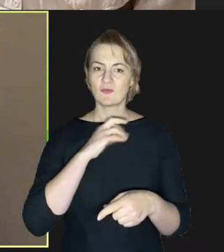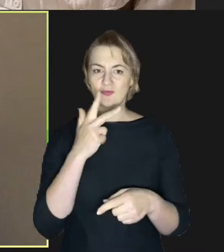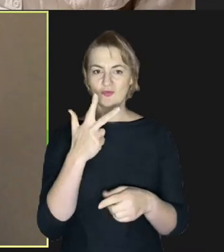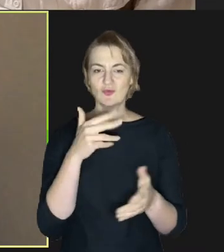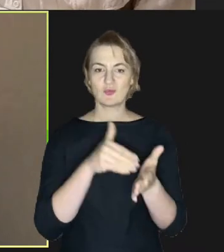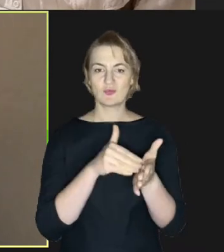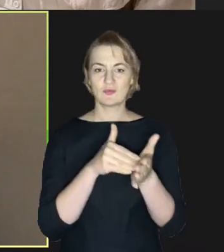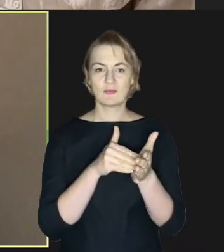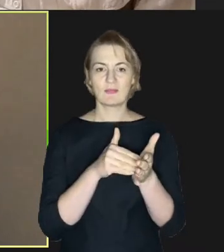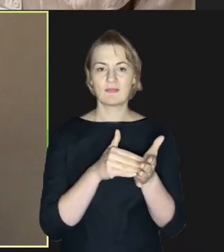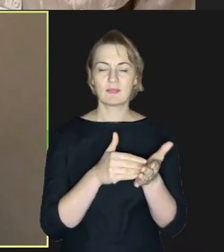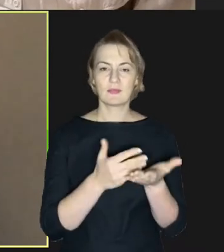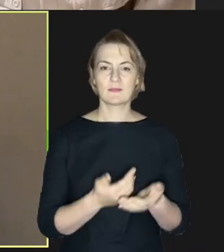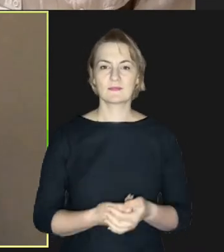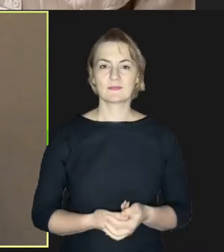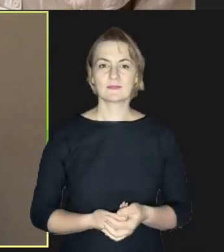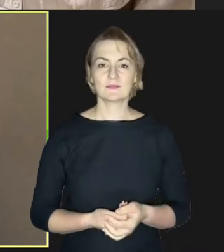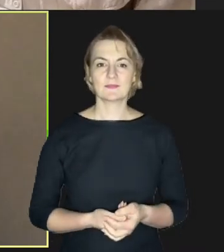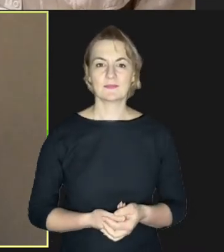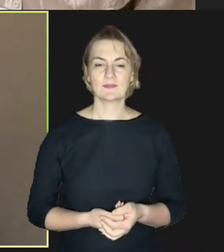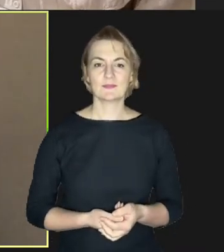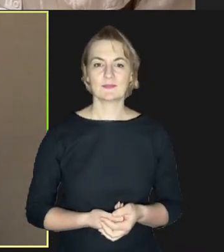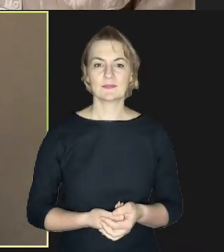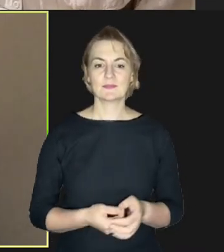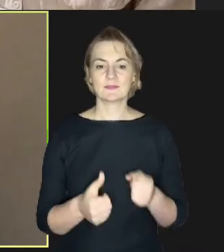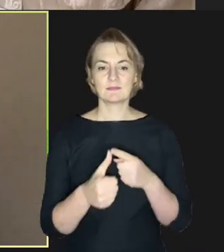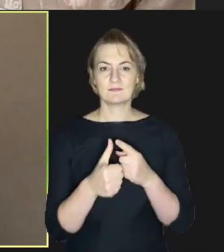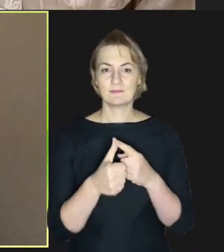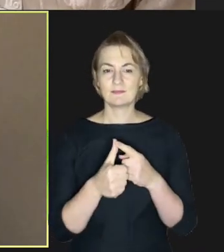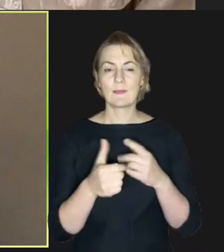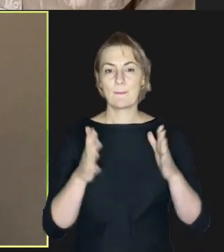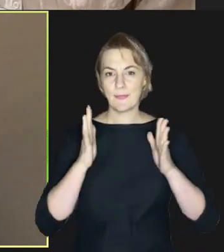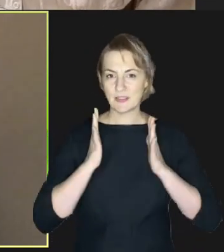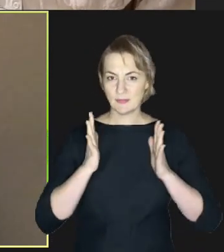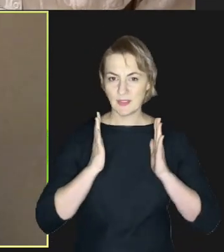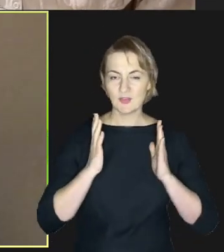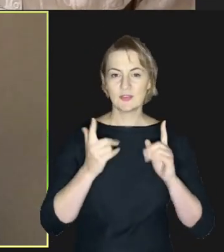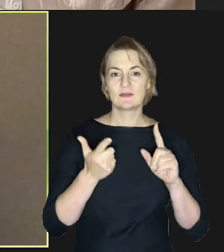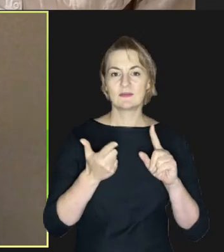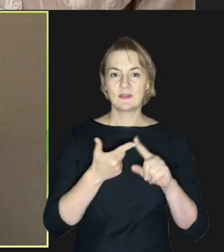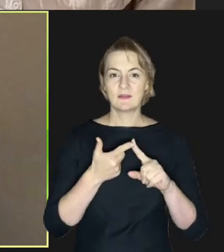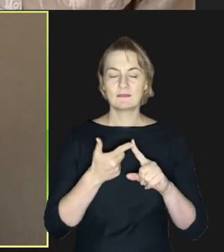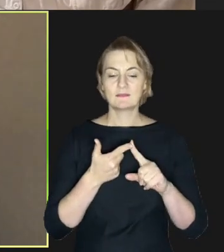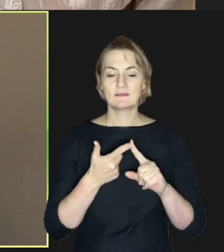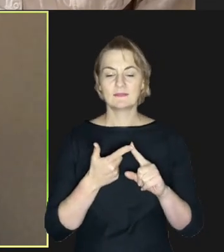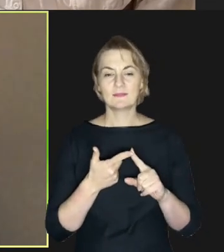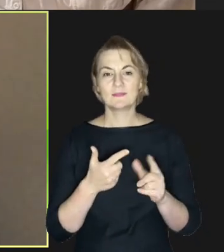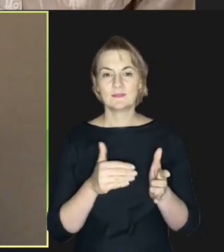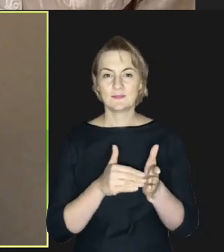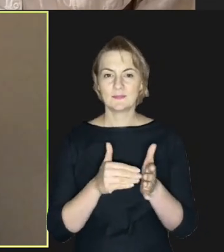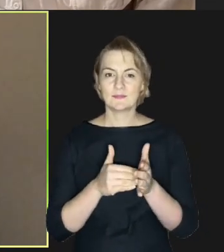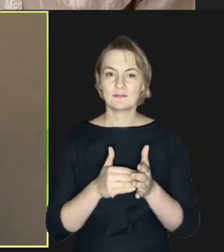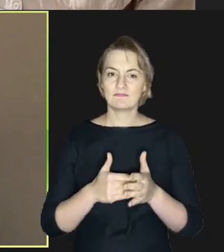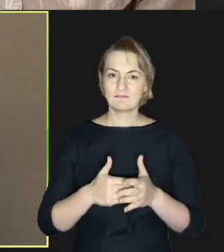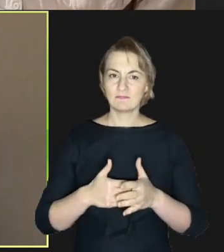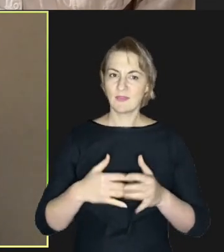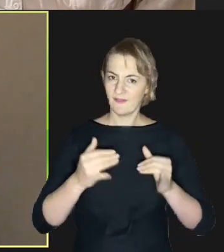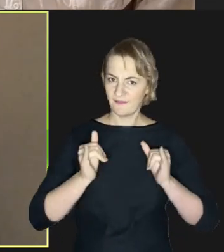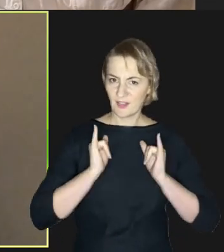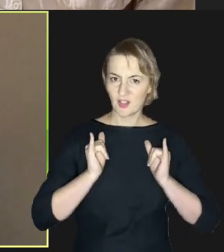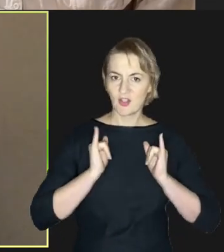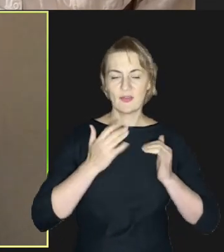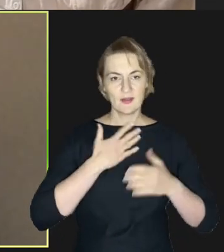potrzeb niedoboru. Potrzeby bezpieczeństwa, potrzeby komfortu i